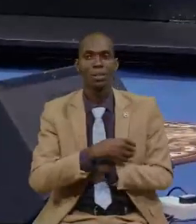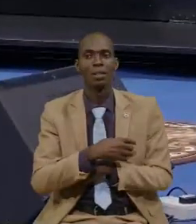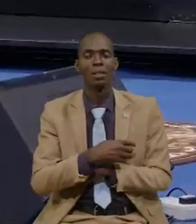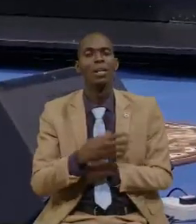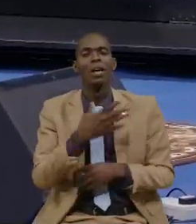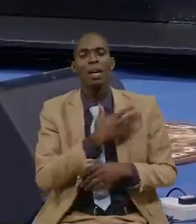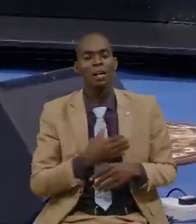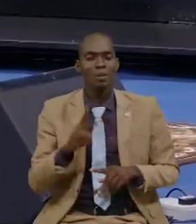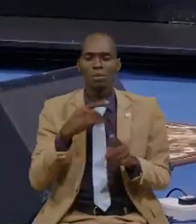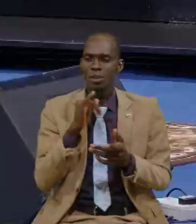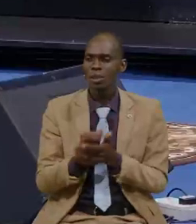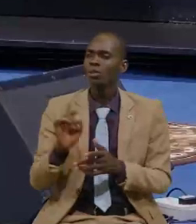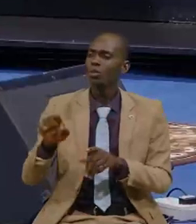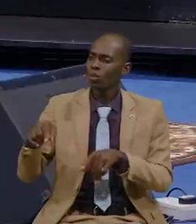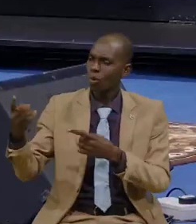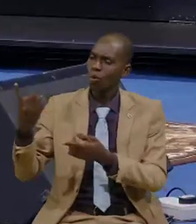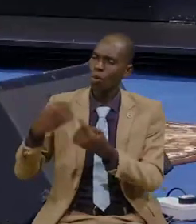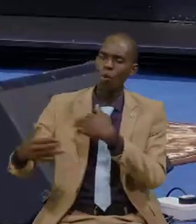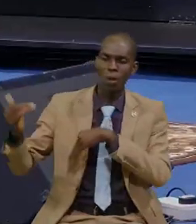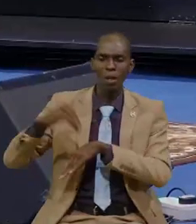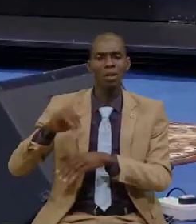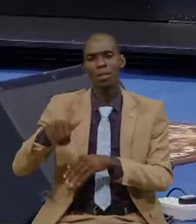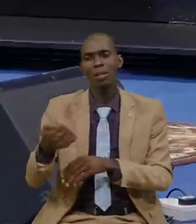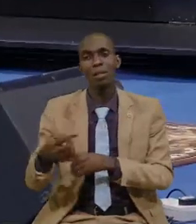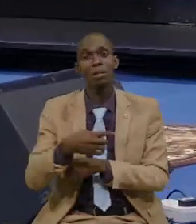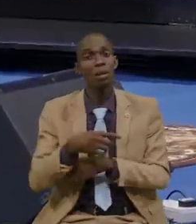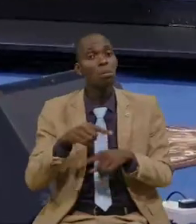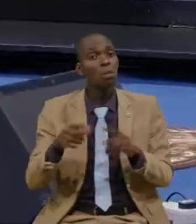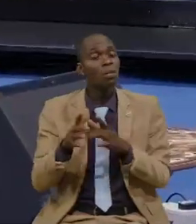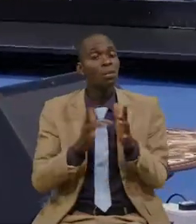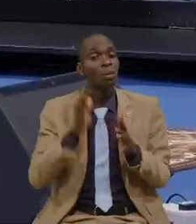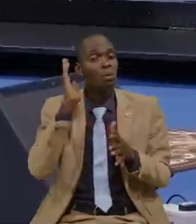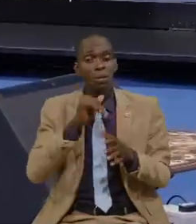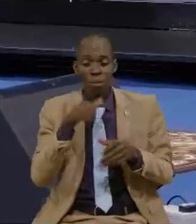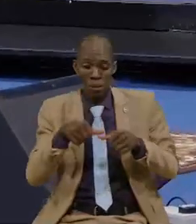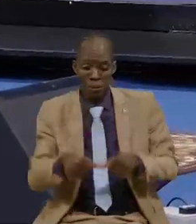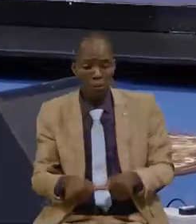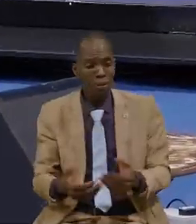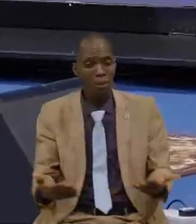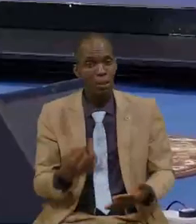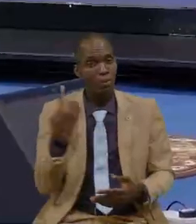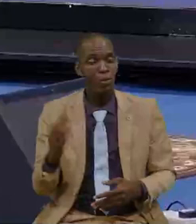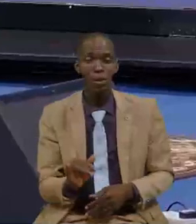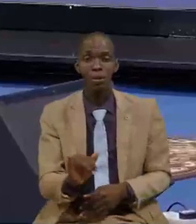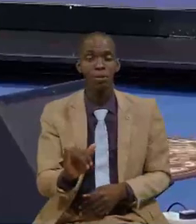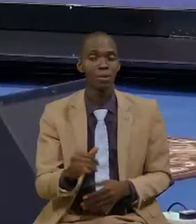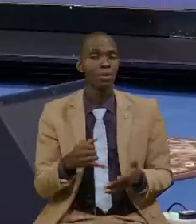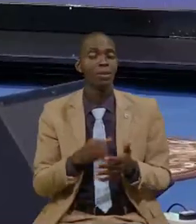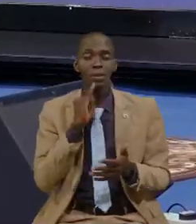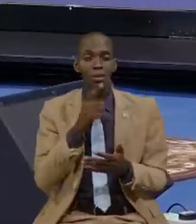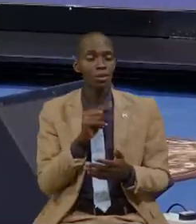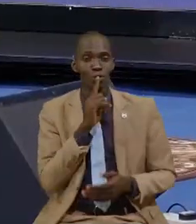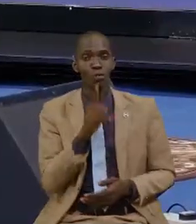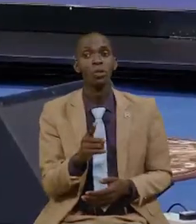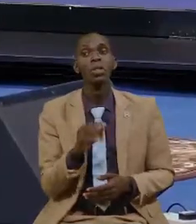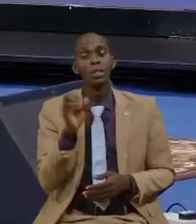la synagogue a dit que venez un autre jour. Mais Jésus ne va pas rester ici sur terre pour toujours. Alors